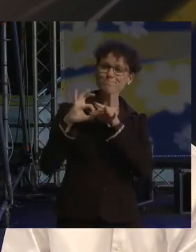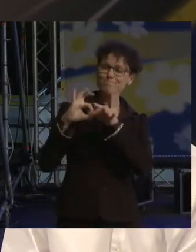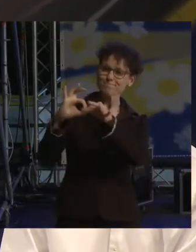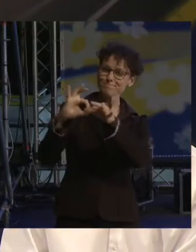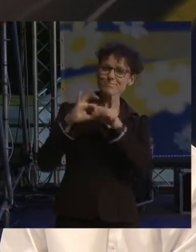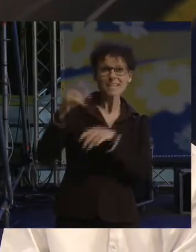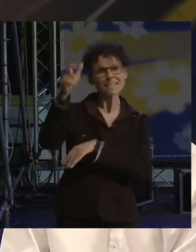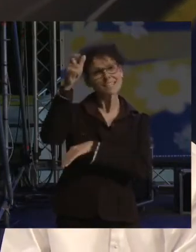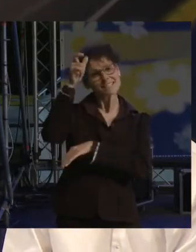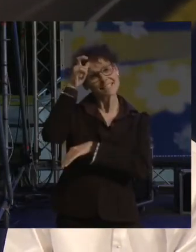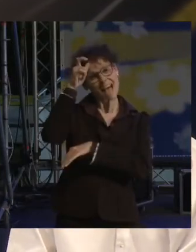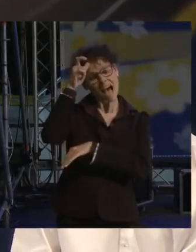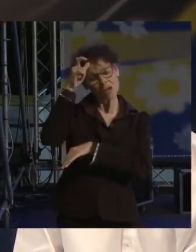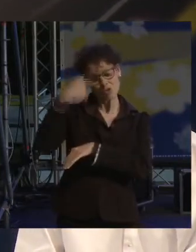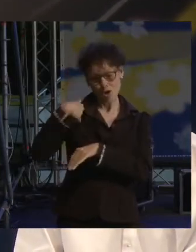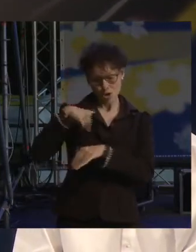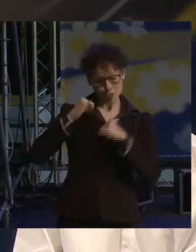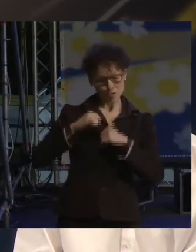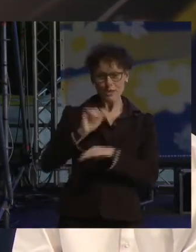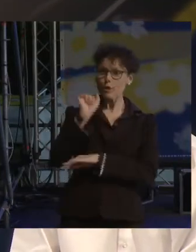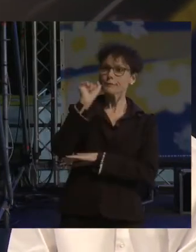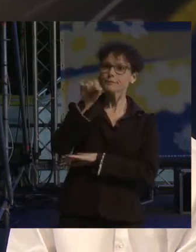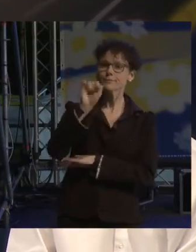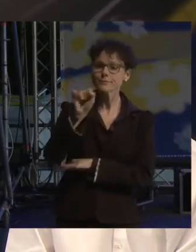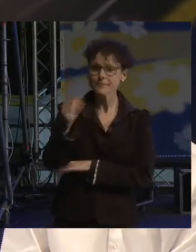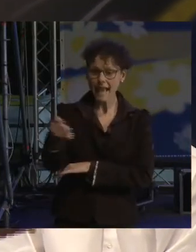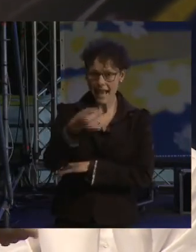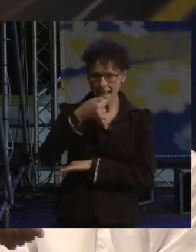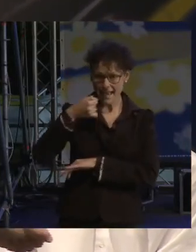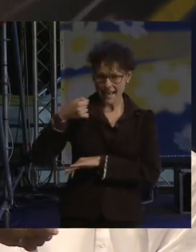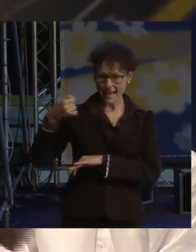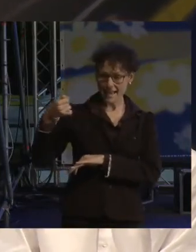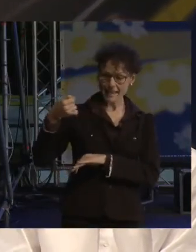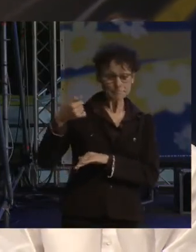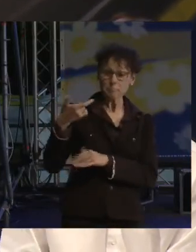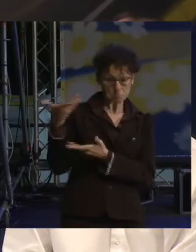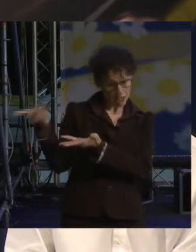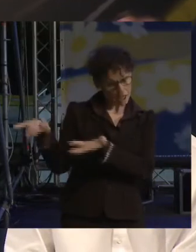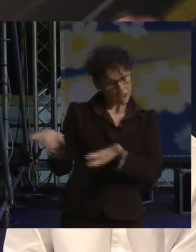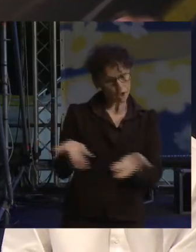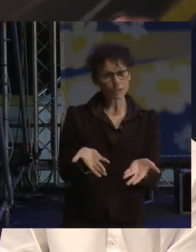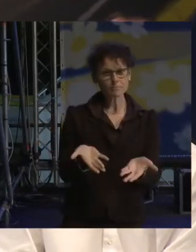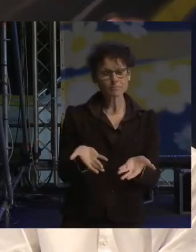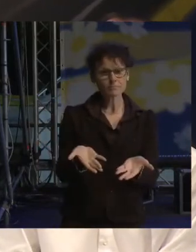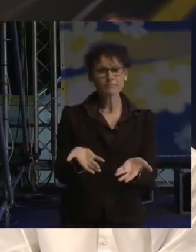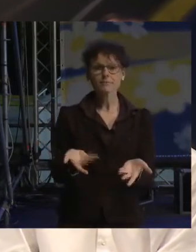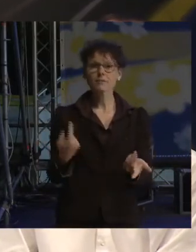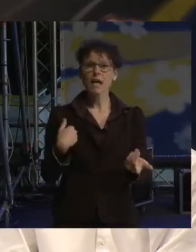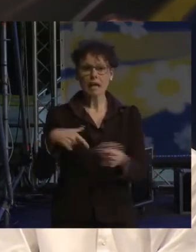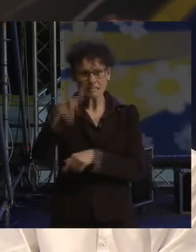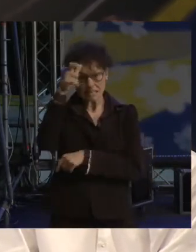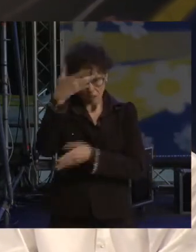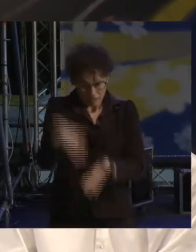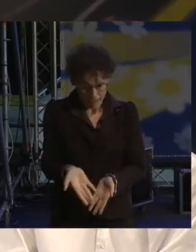quando tu cittadino i bussi alla porta questa volta tela apre e tele ti fa accomodare oggi lo stato te la schianta in faccia questa